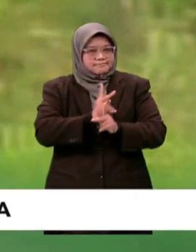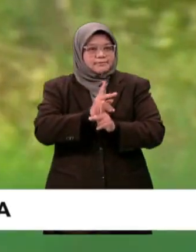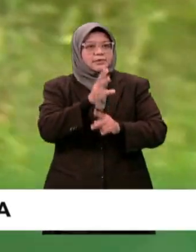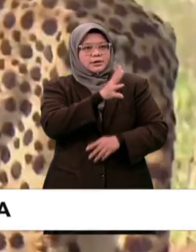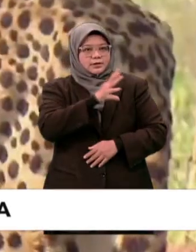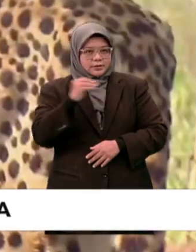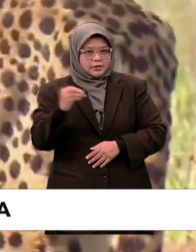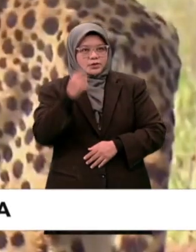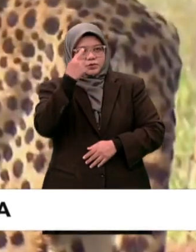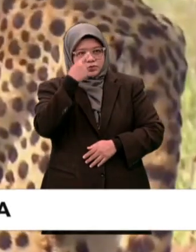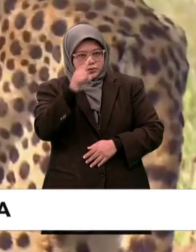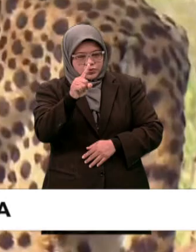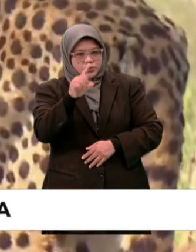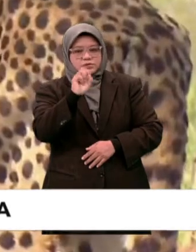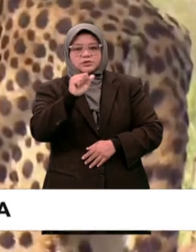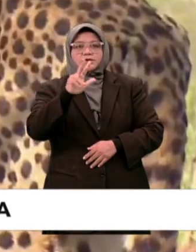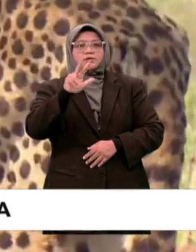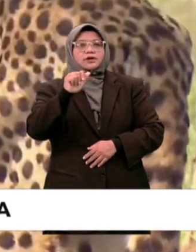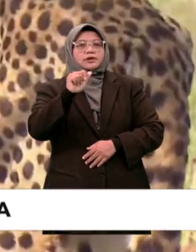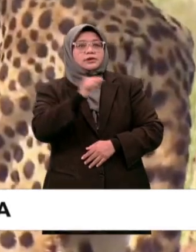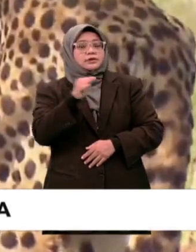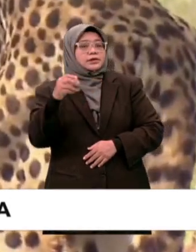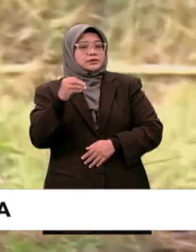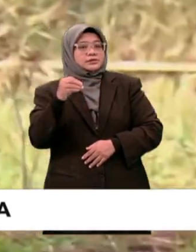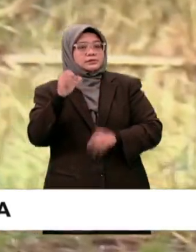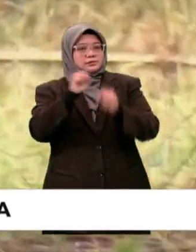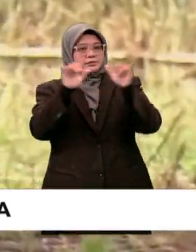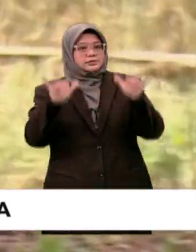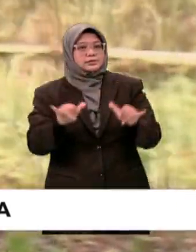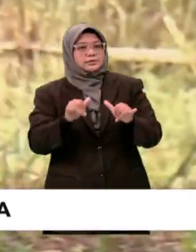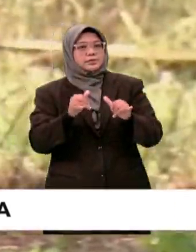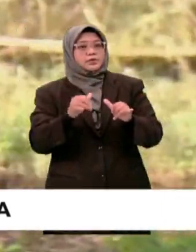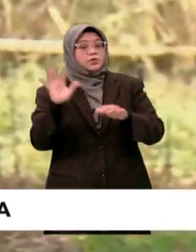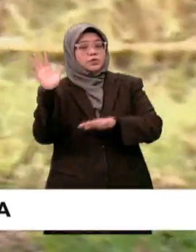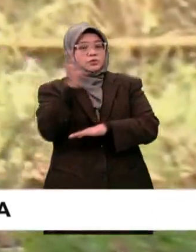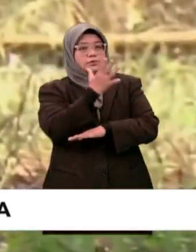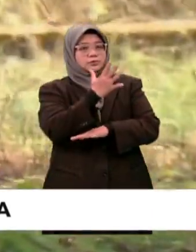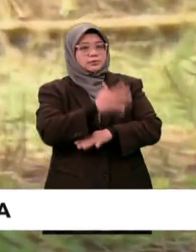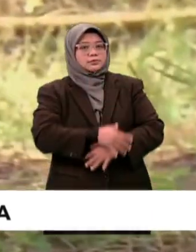padang rumput Savana dan sistem hutan terbuka